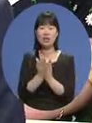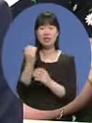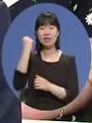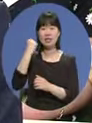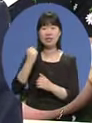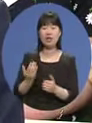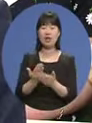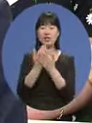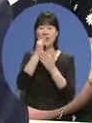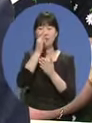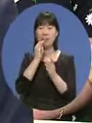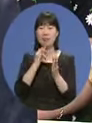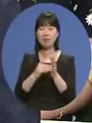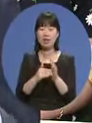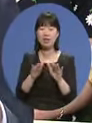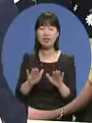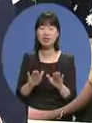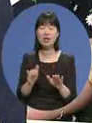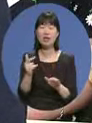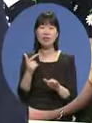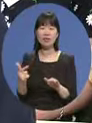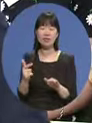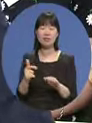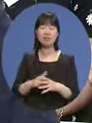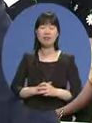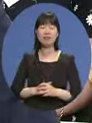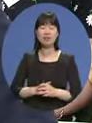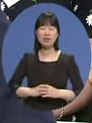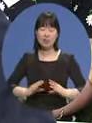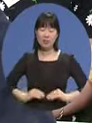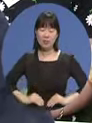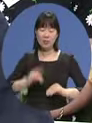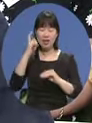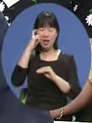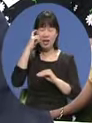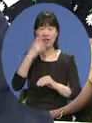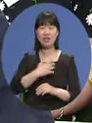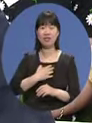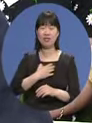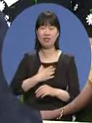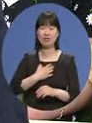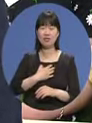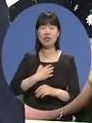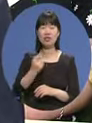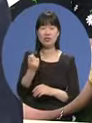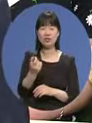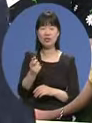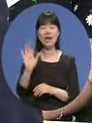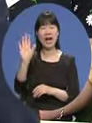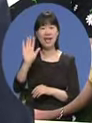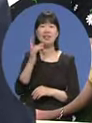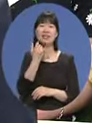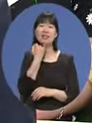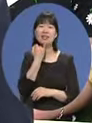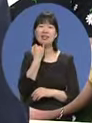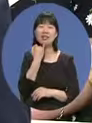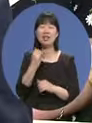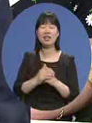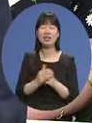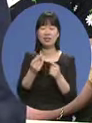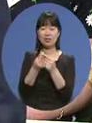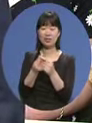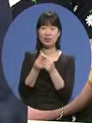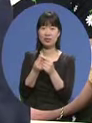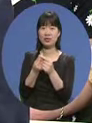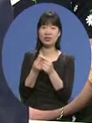향상이 된다고 나왔거든요. 그래서 이제 너무 이제 배가 고플까 봐 이런 걱정은 좀 안 하셔도 될 것 같고요. 네.